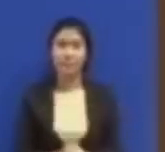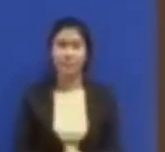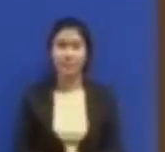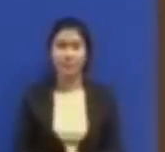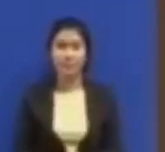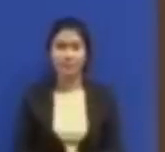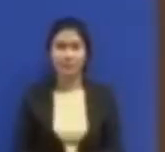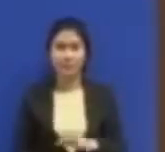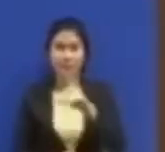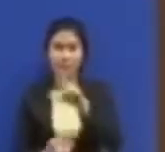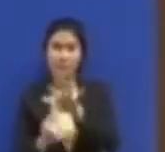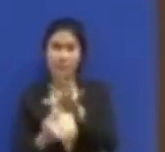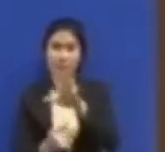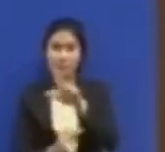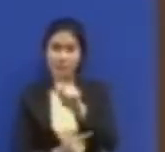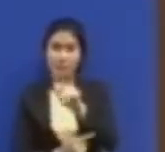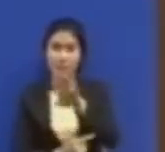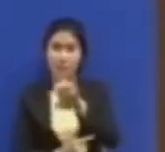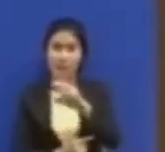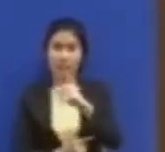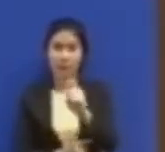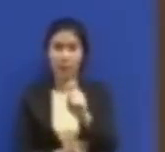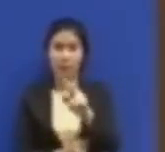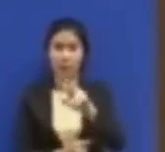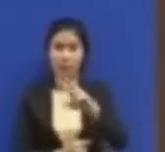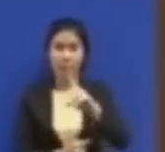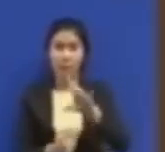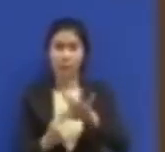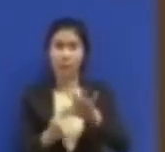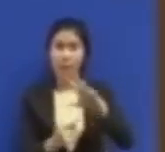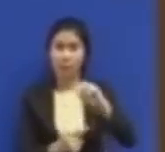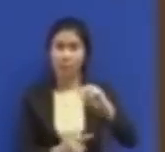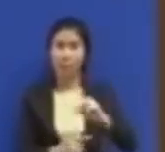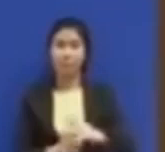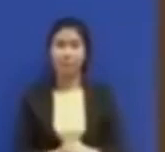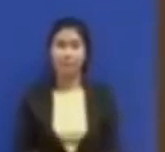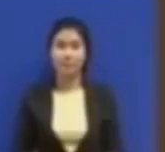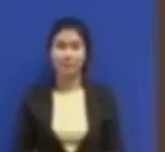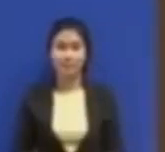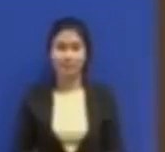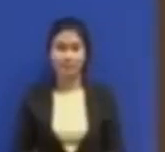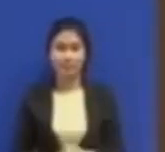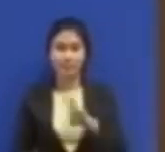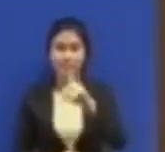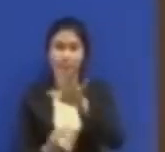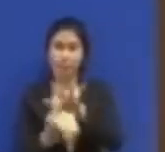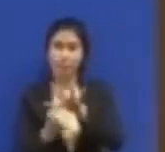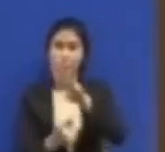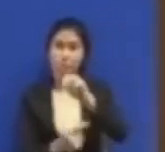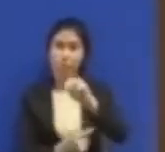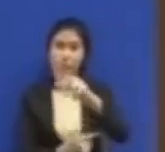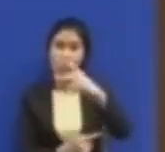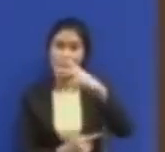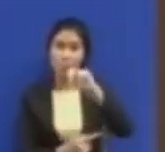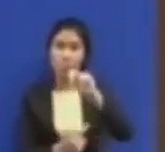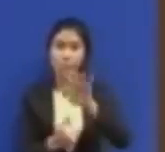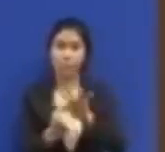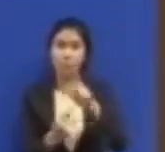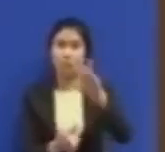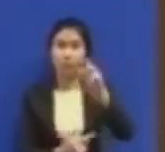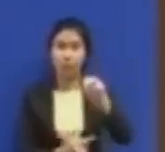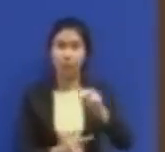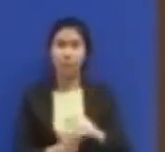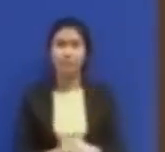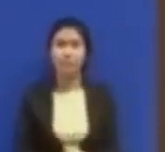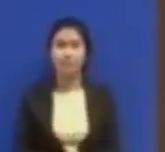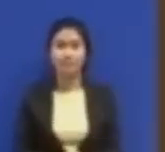าติอุดมติฏฐสิริ44พลเรือเอกชุมนุมอาจบง45พลเ